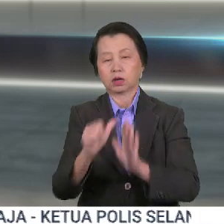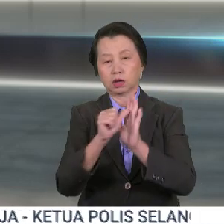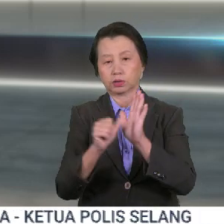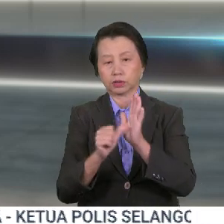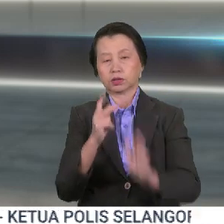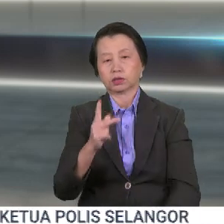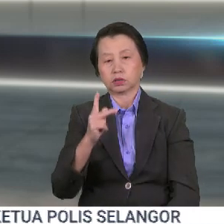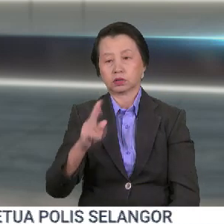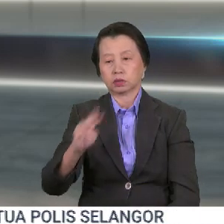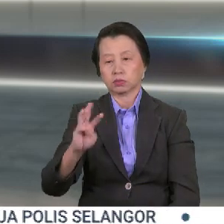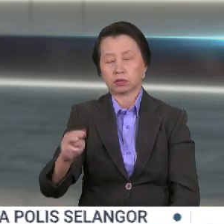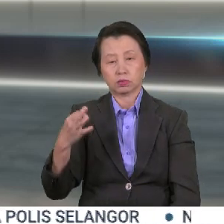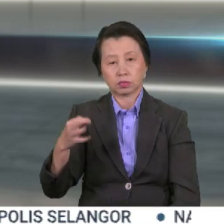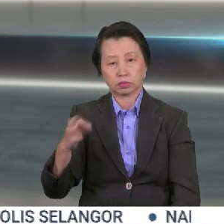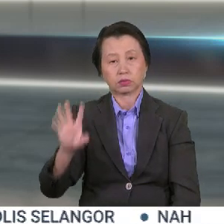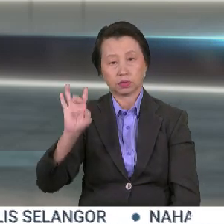Multimedia 1998.